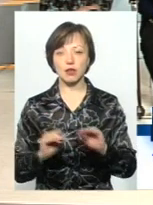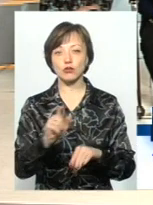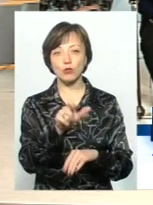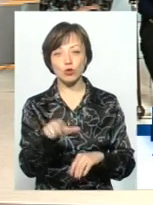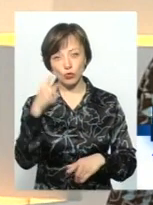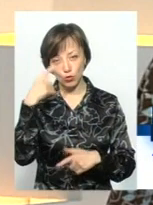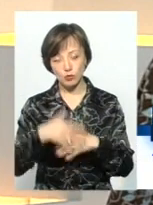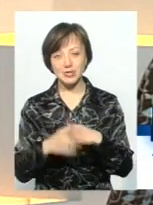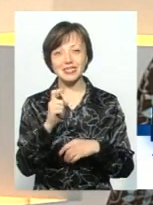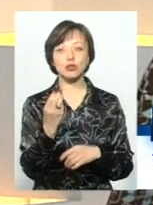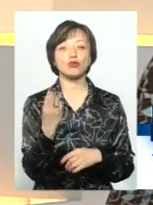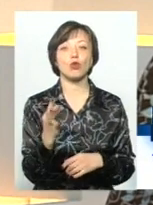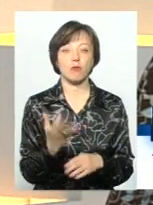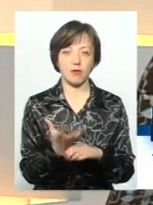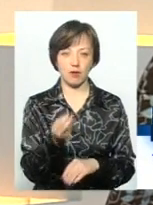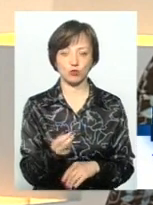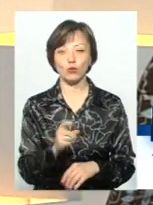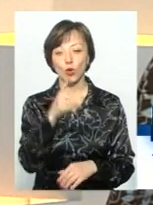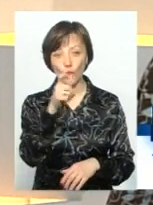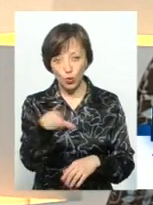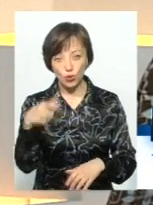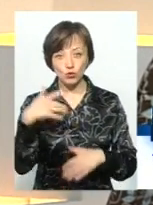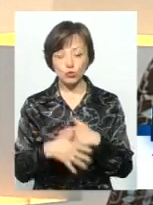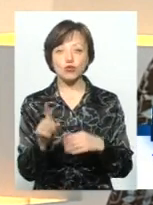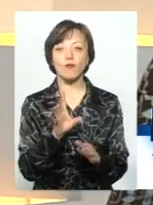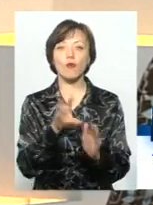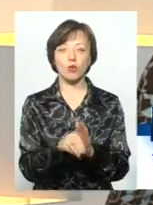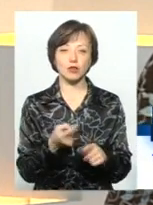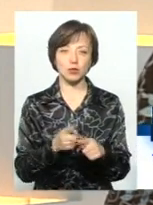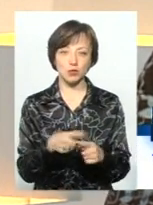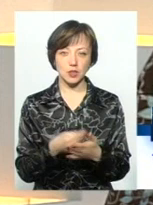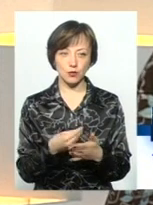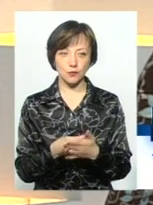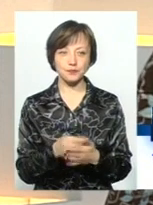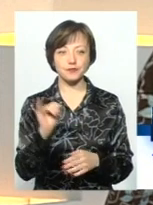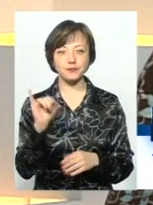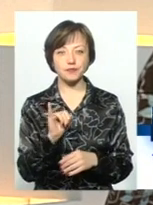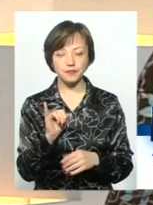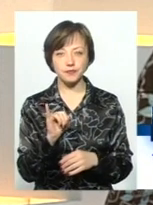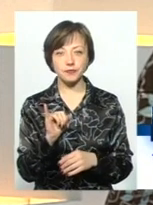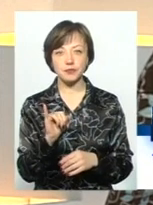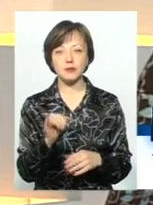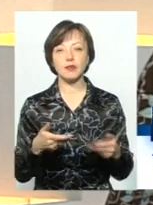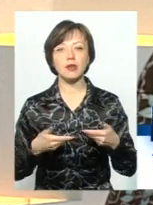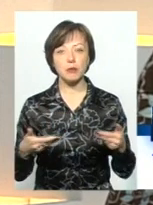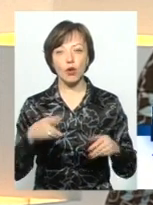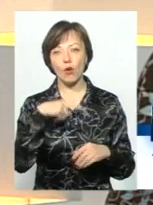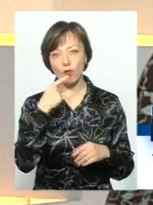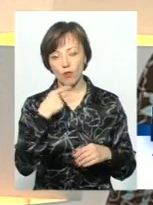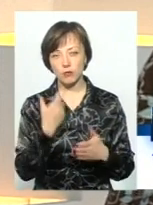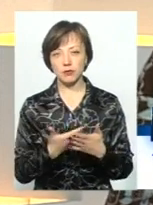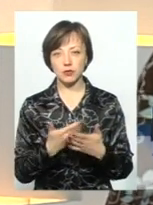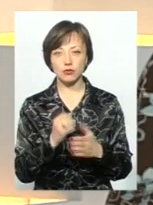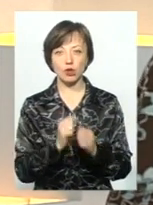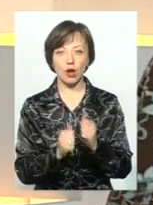люди розуміли, за що вони платять, щоб вони розуміли, що входить в цю ціну. І, знаєте, ми говоримо там